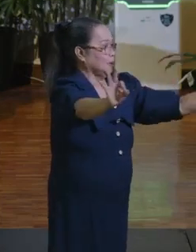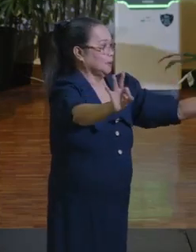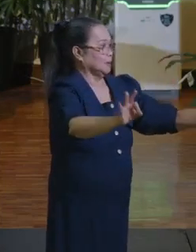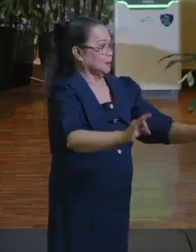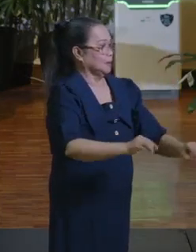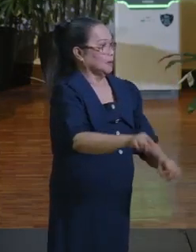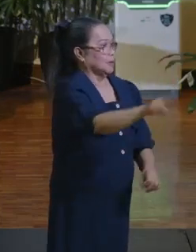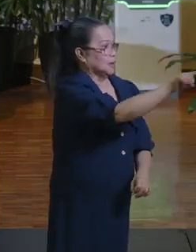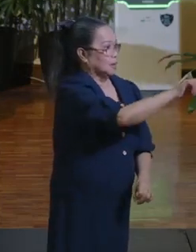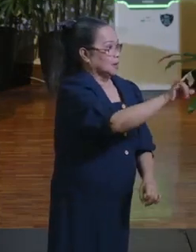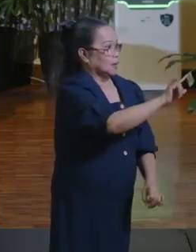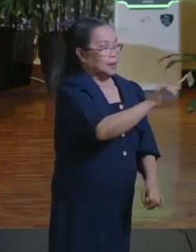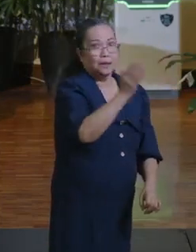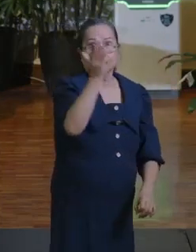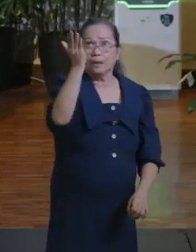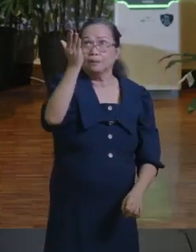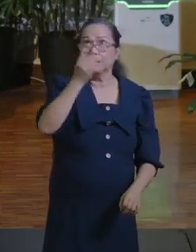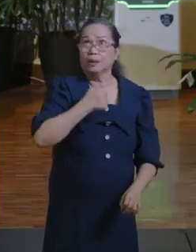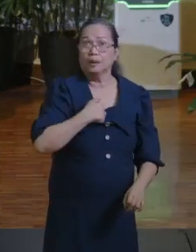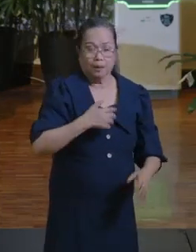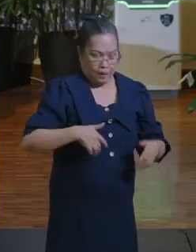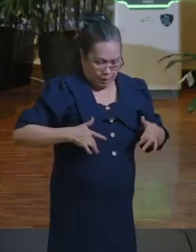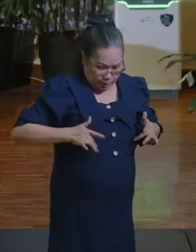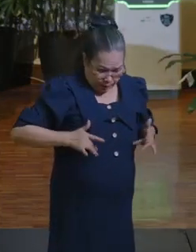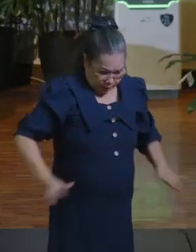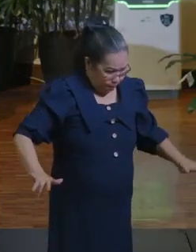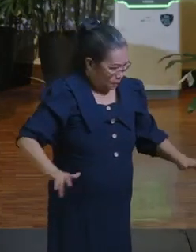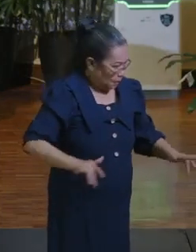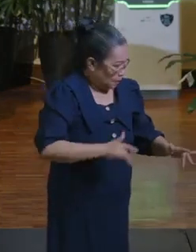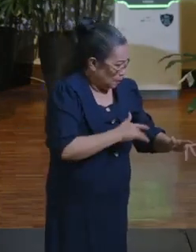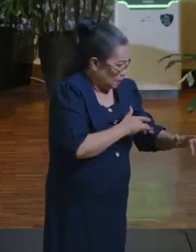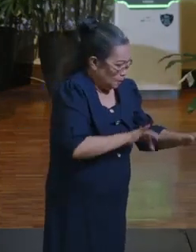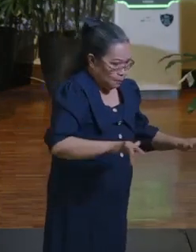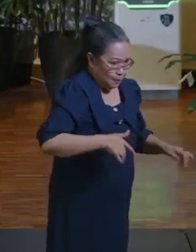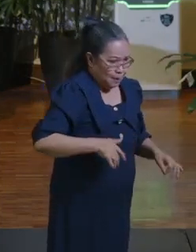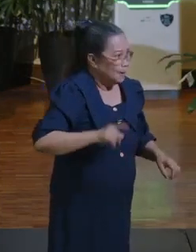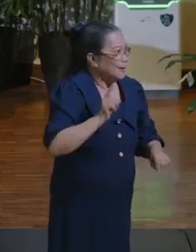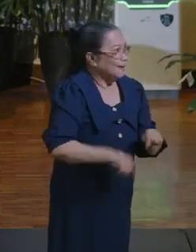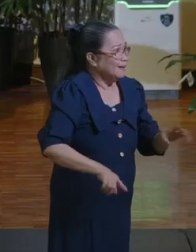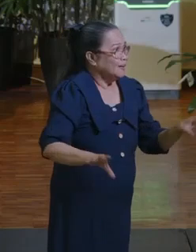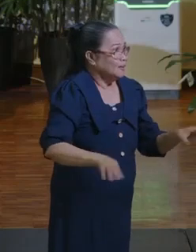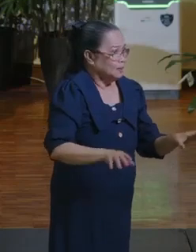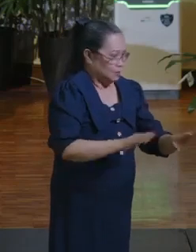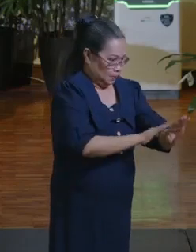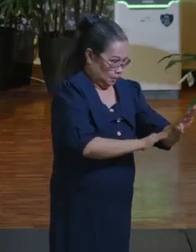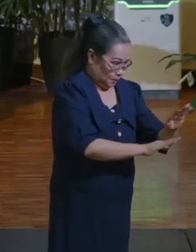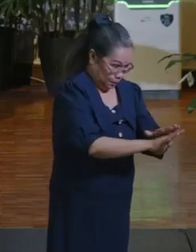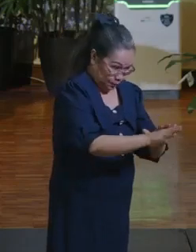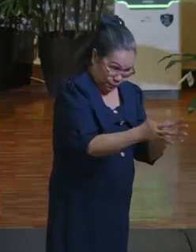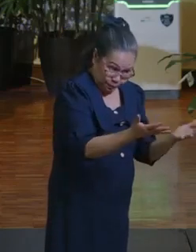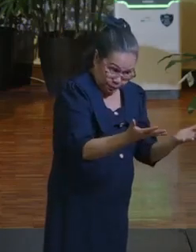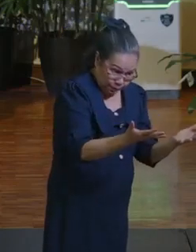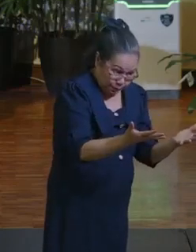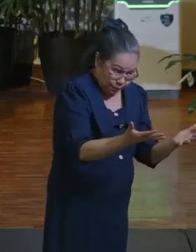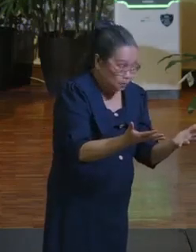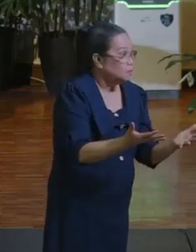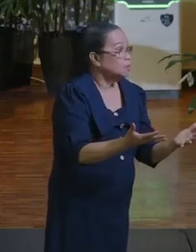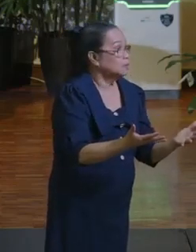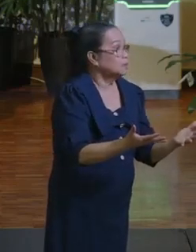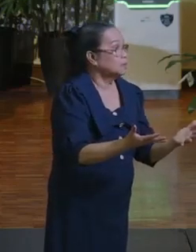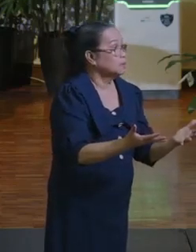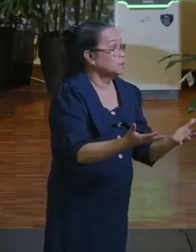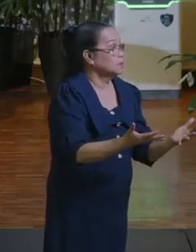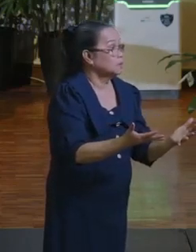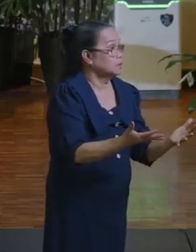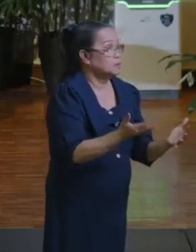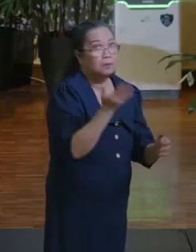mga pulubi na walang kahit na ano, kundi mga kamay na nakaunat